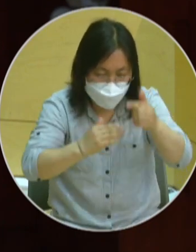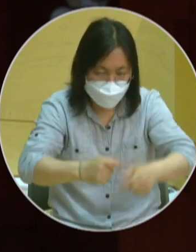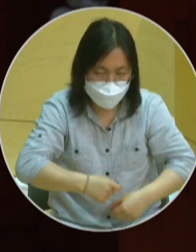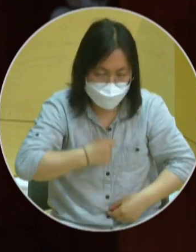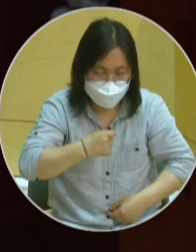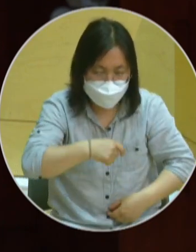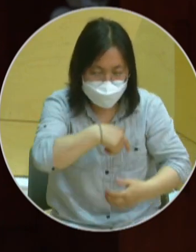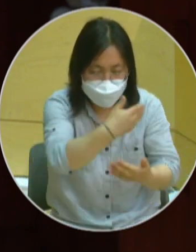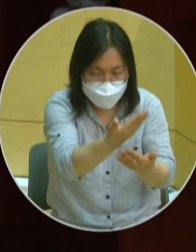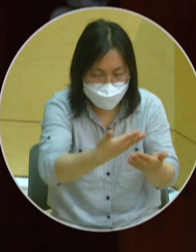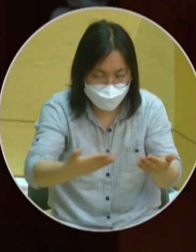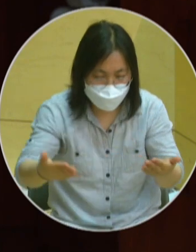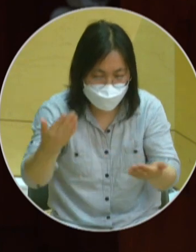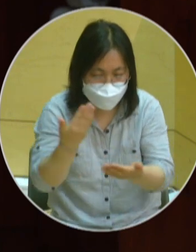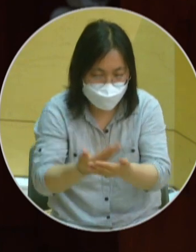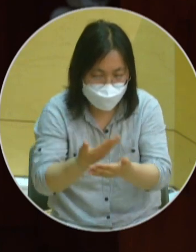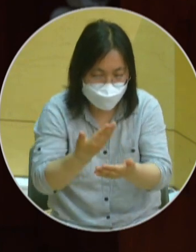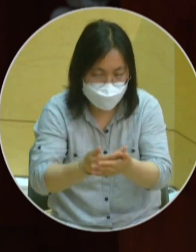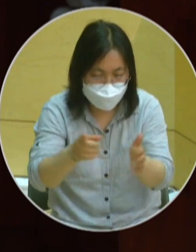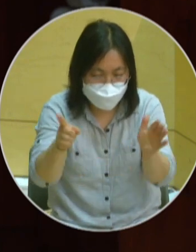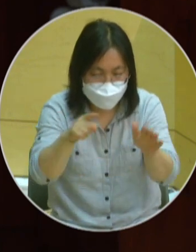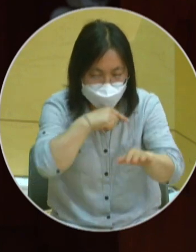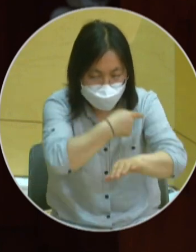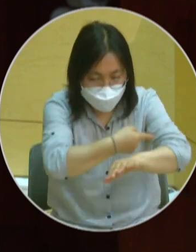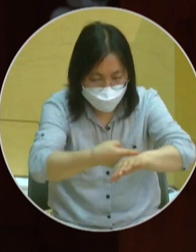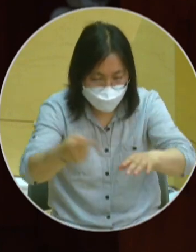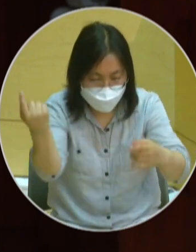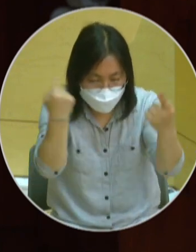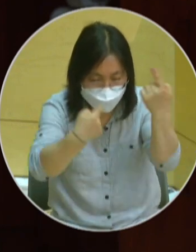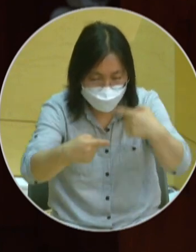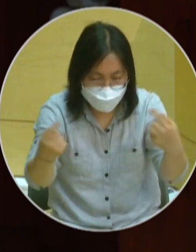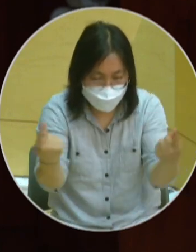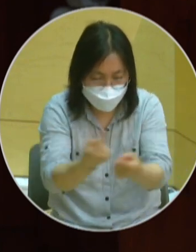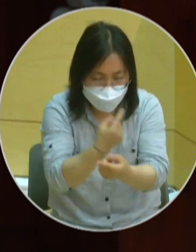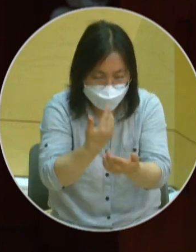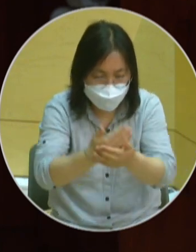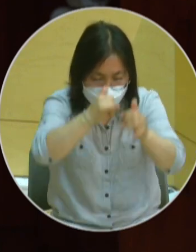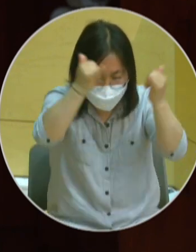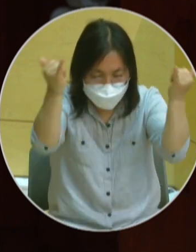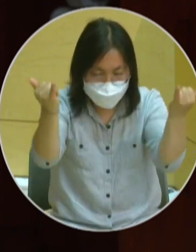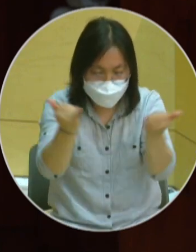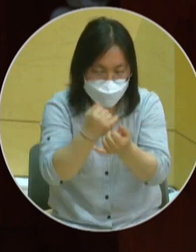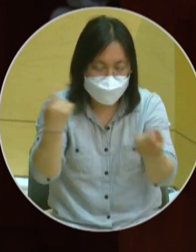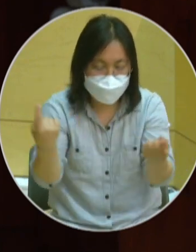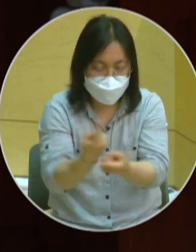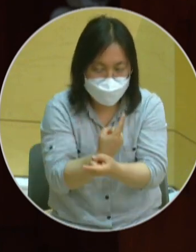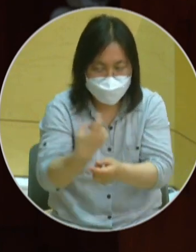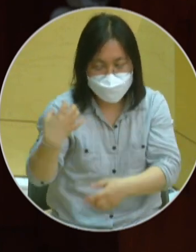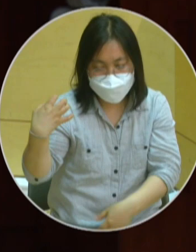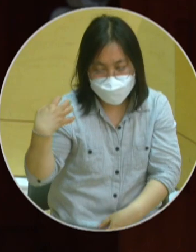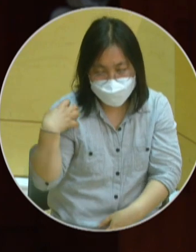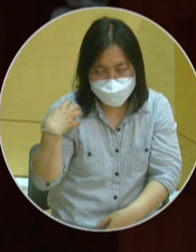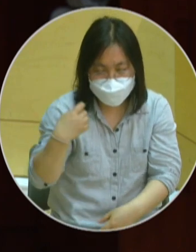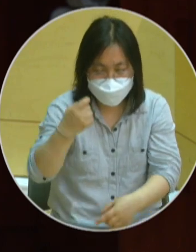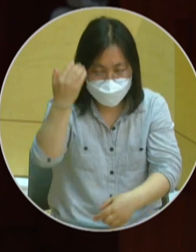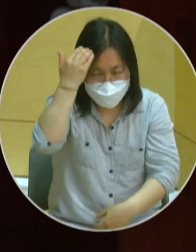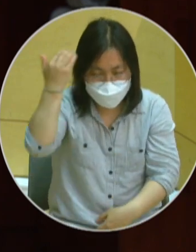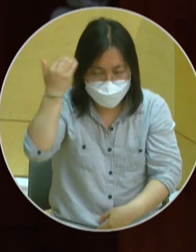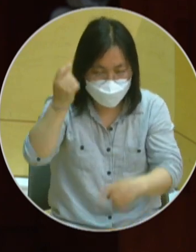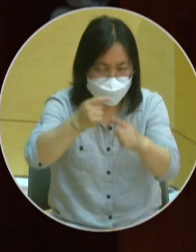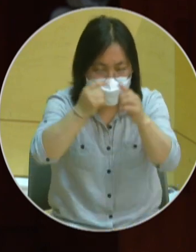흐르게 하옵소서. 민족의 상처를 치유하고 사회를 변화시킬 책임을 감당할 우리